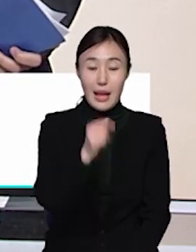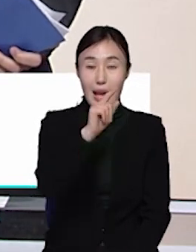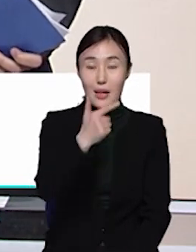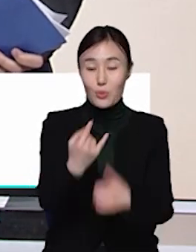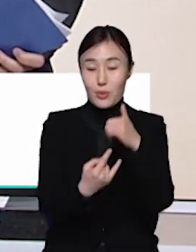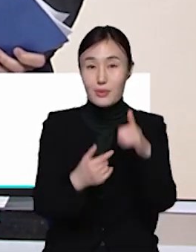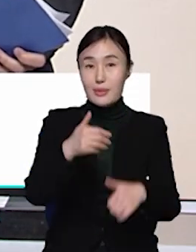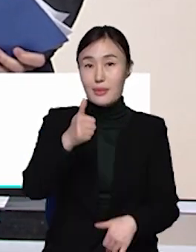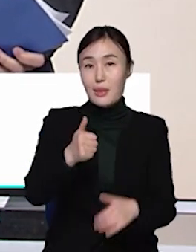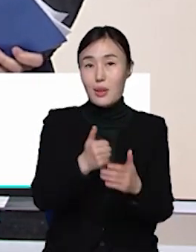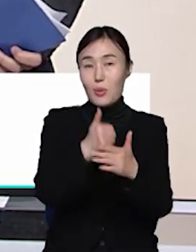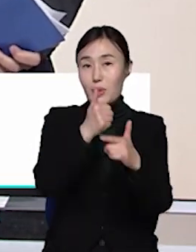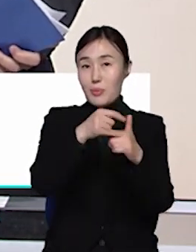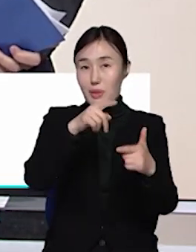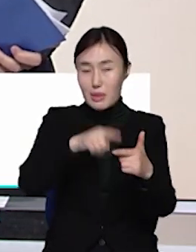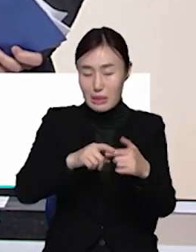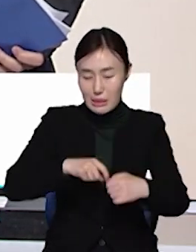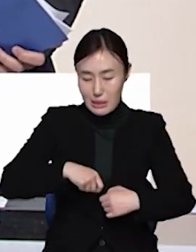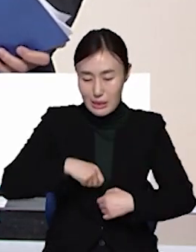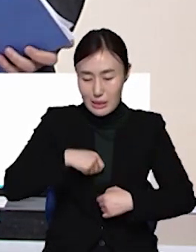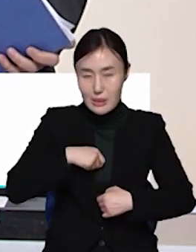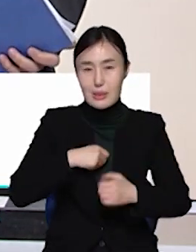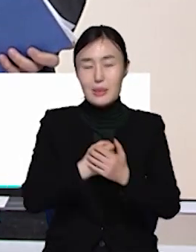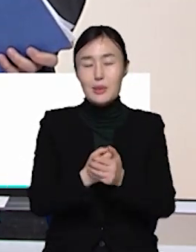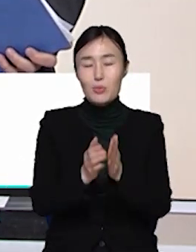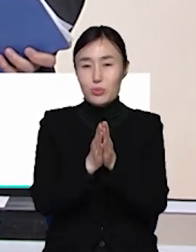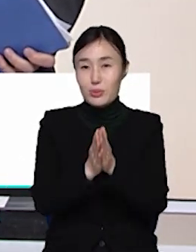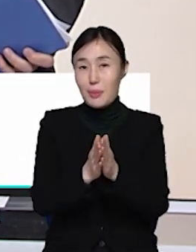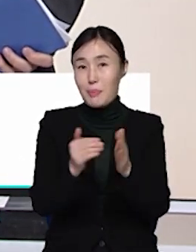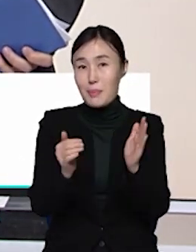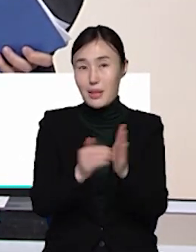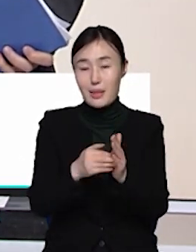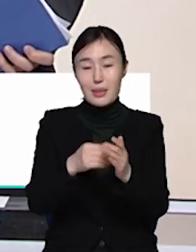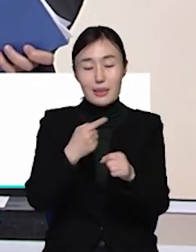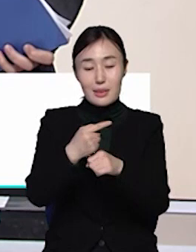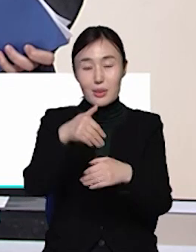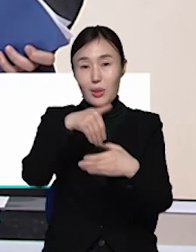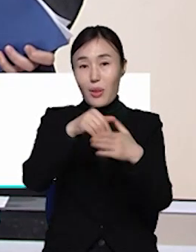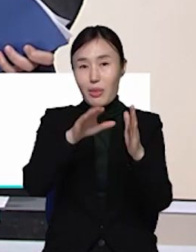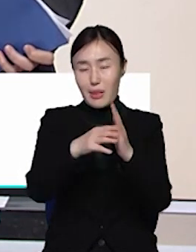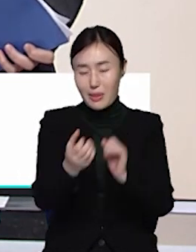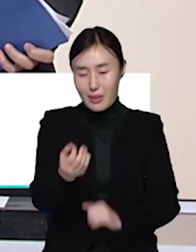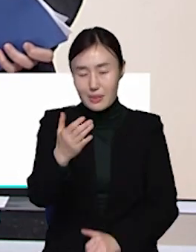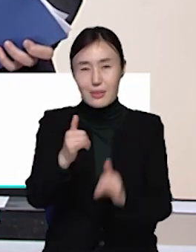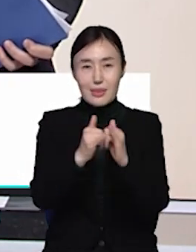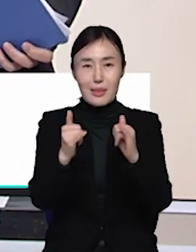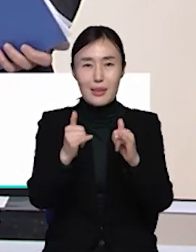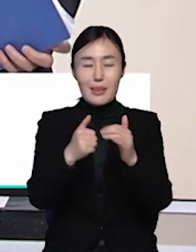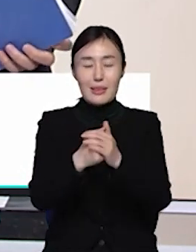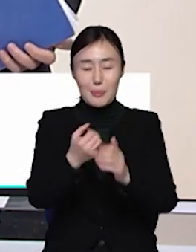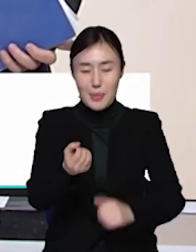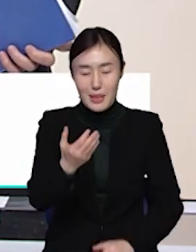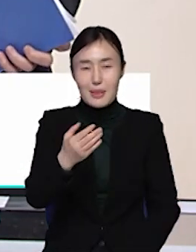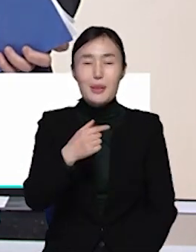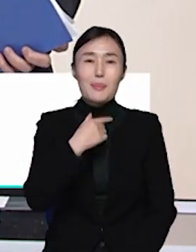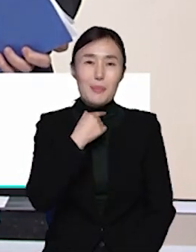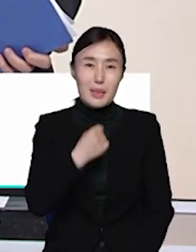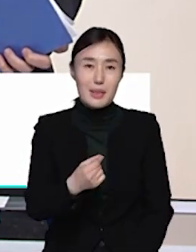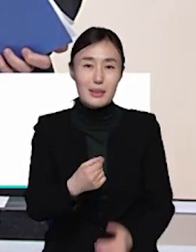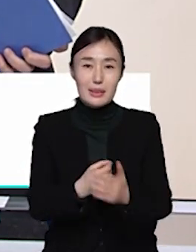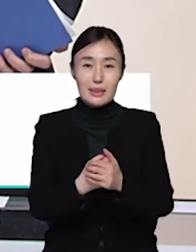한동훈 위원장은 호남에 대한 진심을 호소하며 내년 총선에서 당선자가 나오길 바란다고 밝혔는데요.